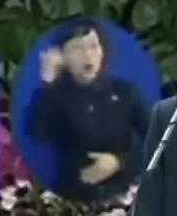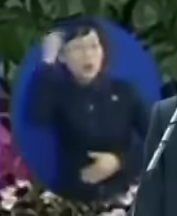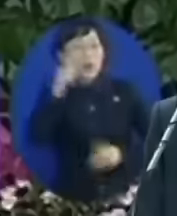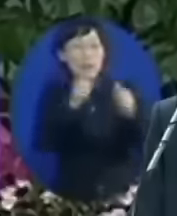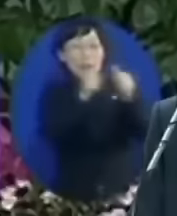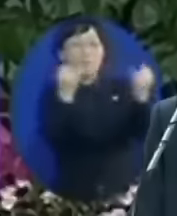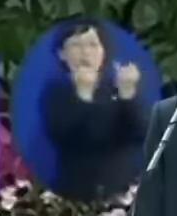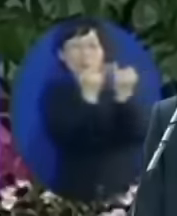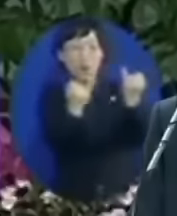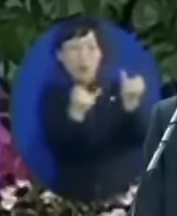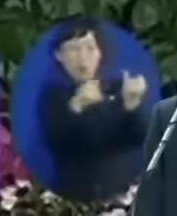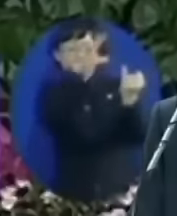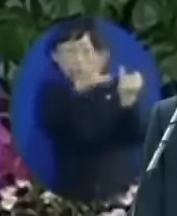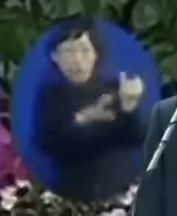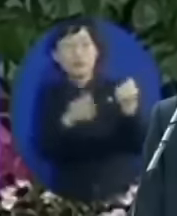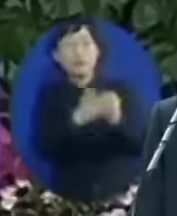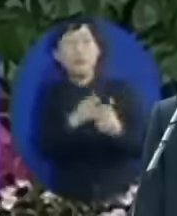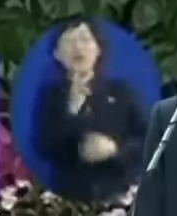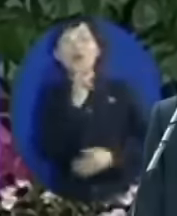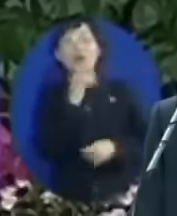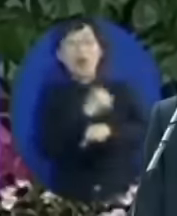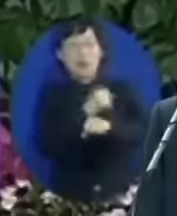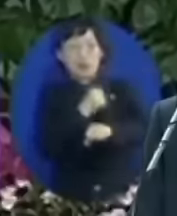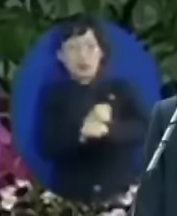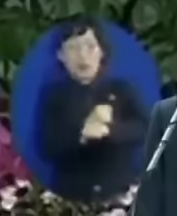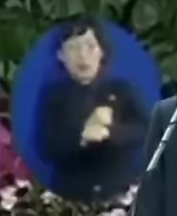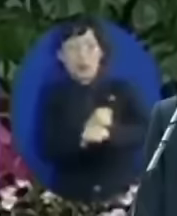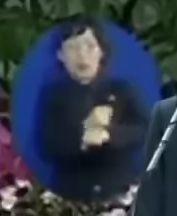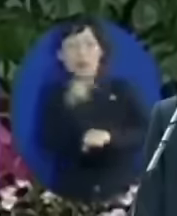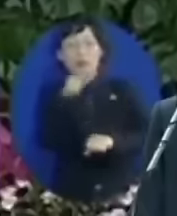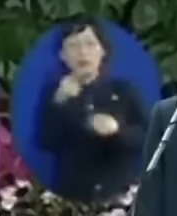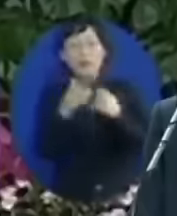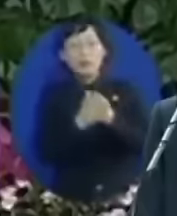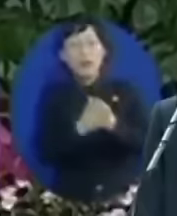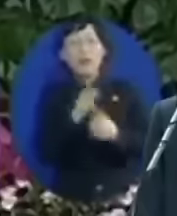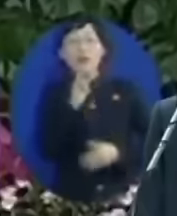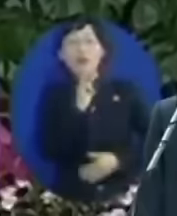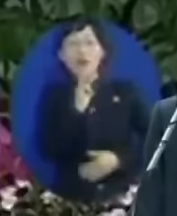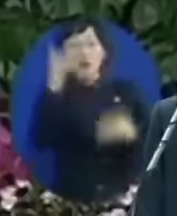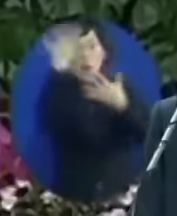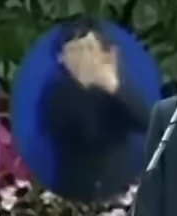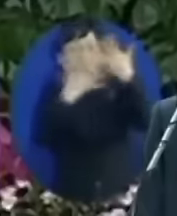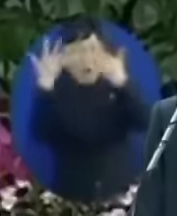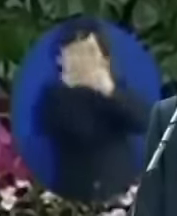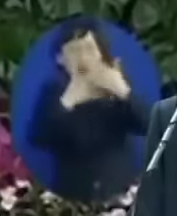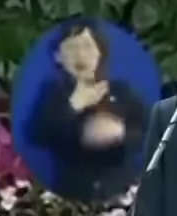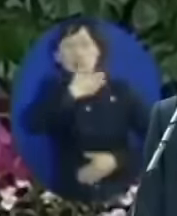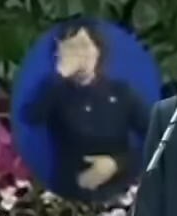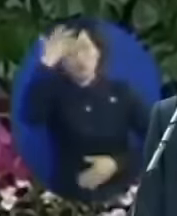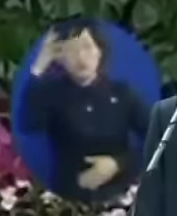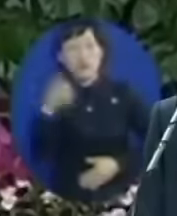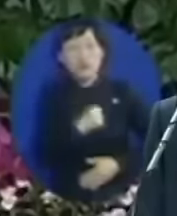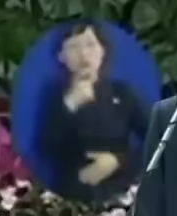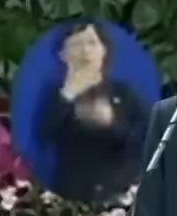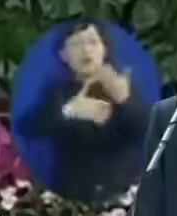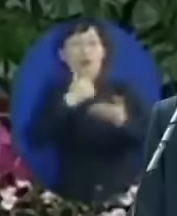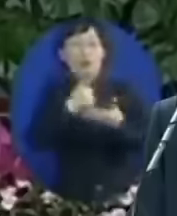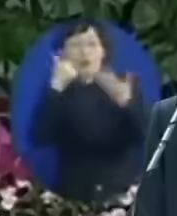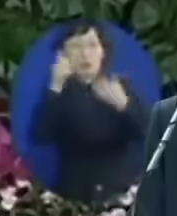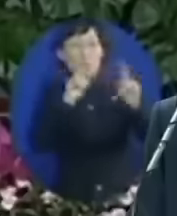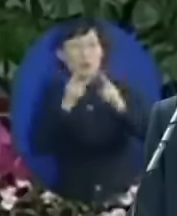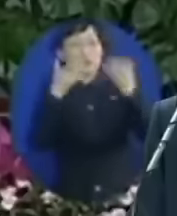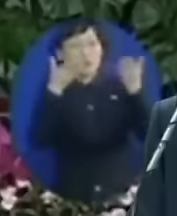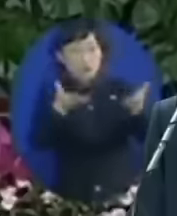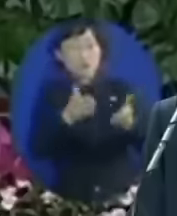여종에게 부어주리니 그들이 예언할 것이요. 그래서 여기에 예언과 환상과 꿈을 통해서 하나님께서 말씀하시라고